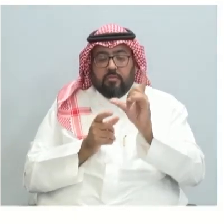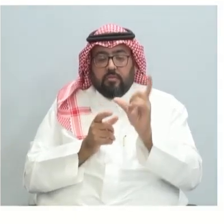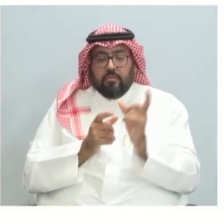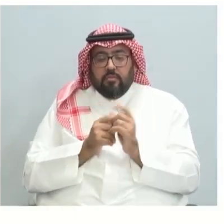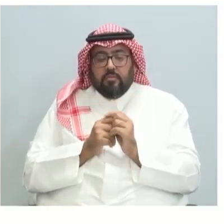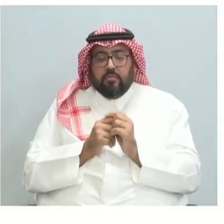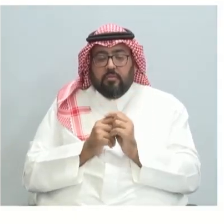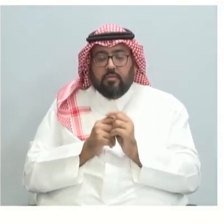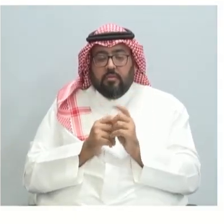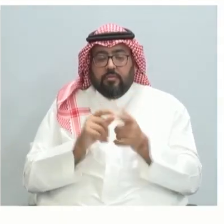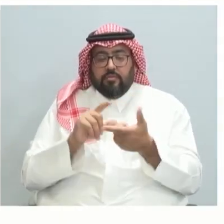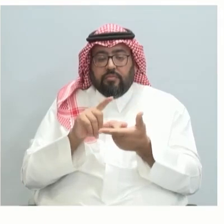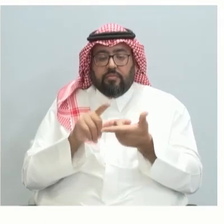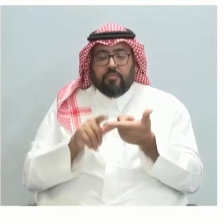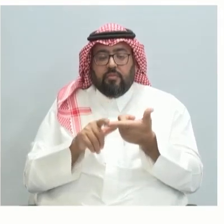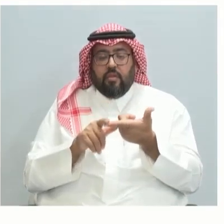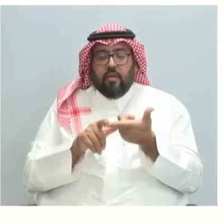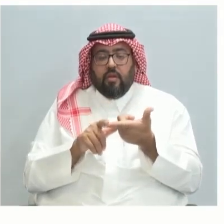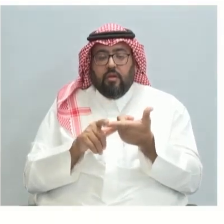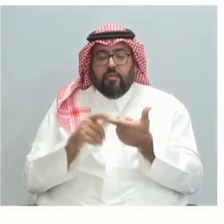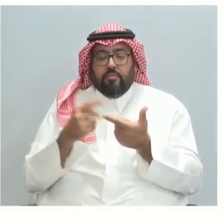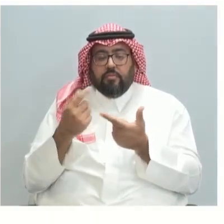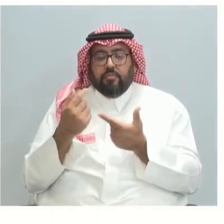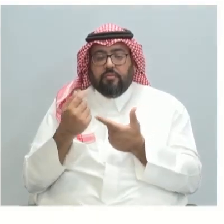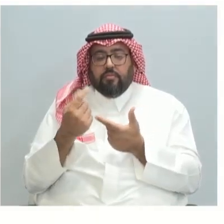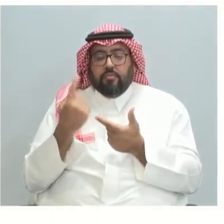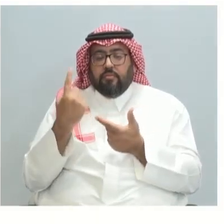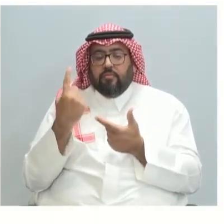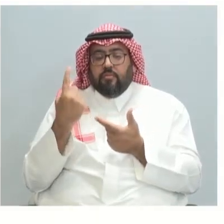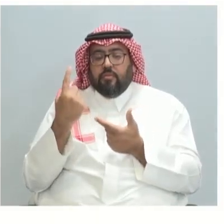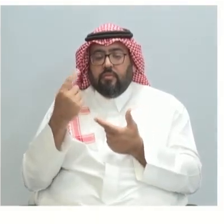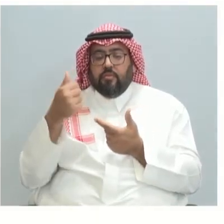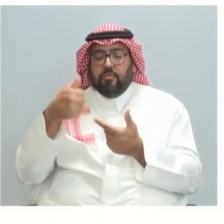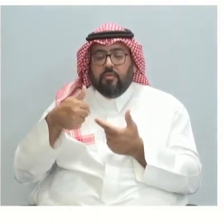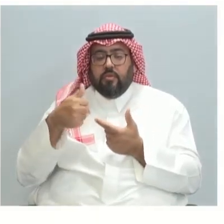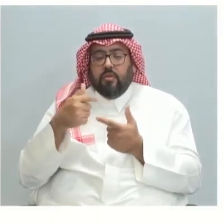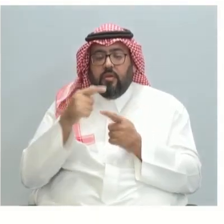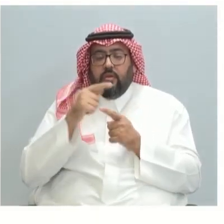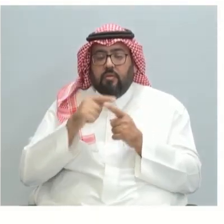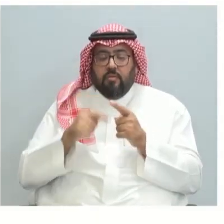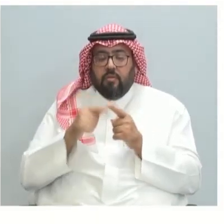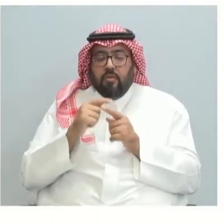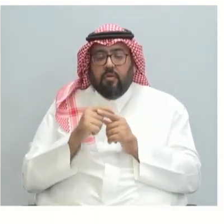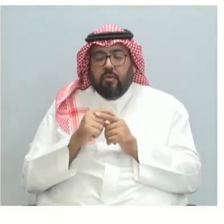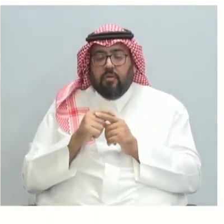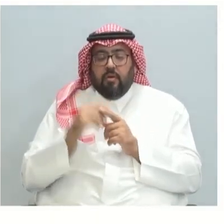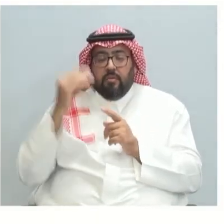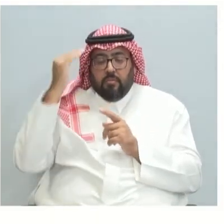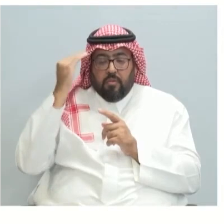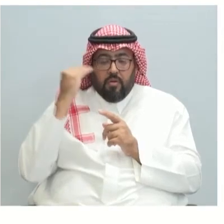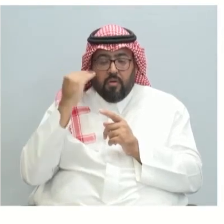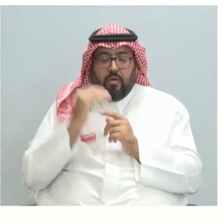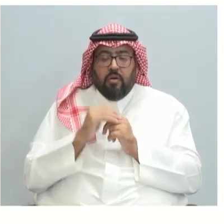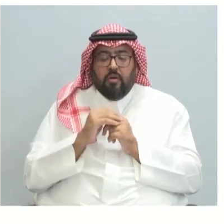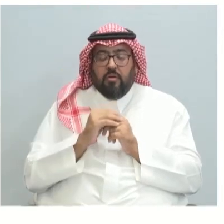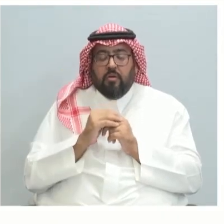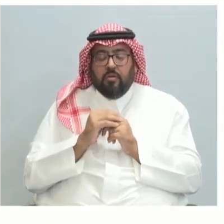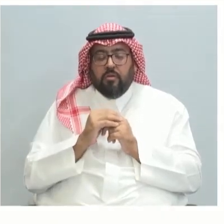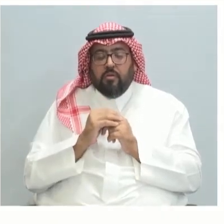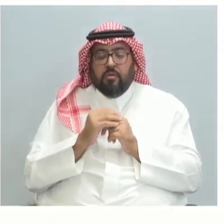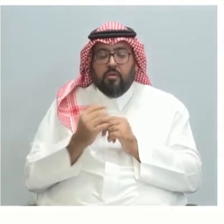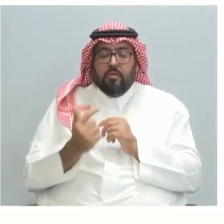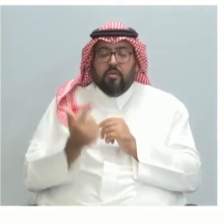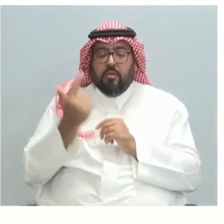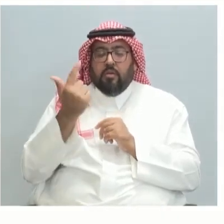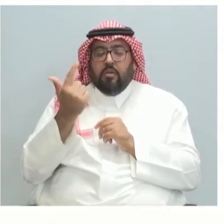هذه هي الزاويه وتمثل الاطفال بنسبه 61% الان لدينا النساء بزاويه او قطاع بزاويته